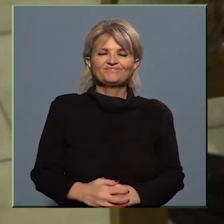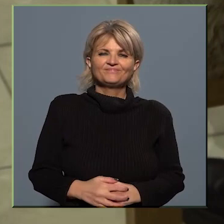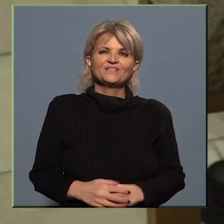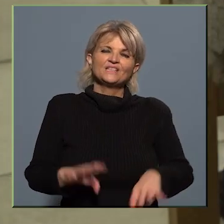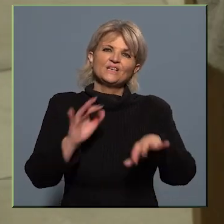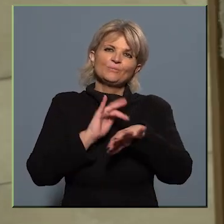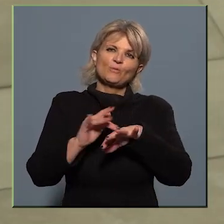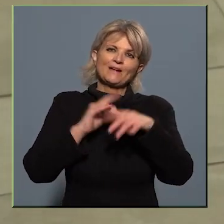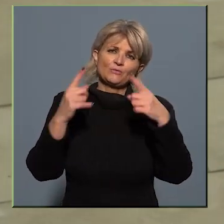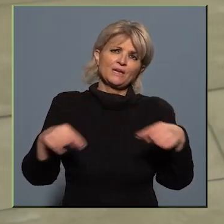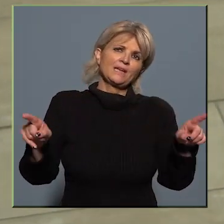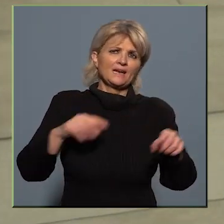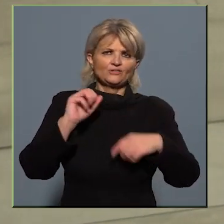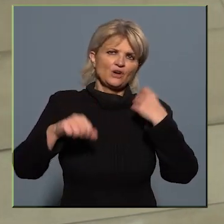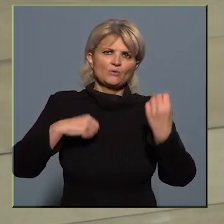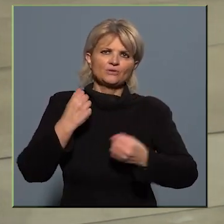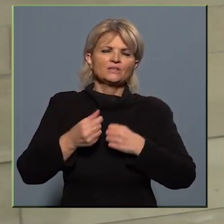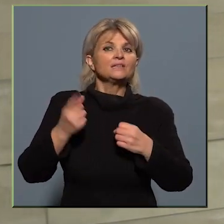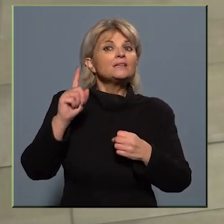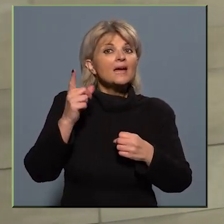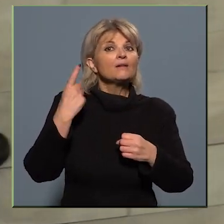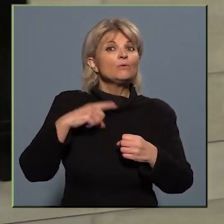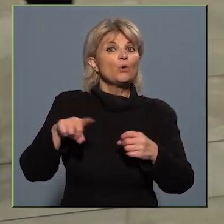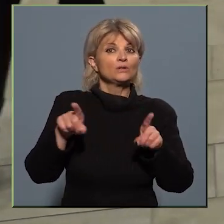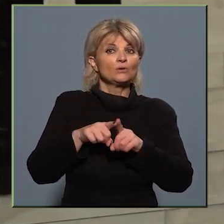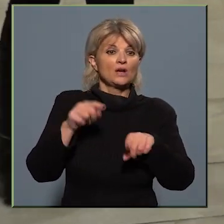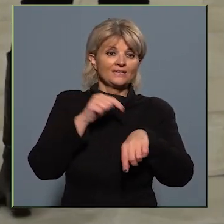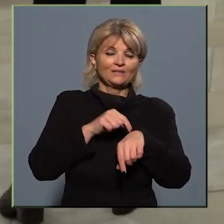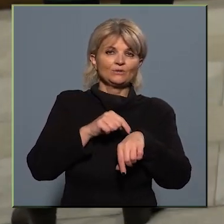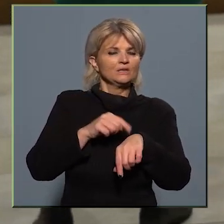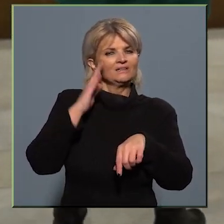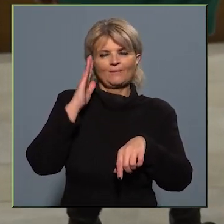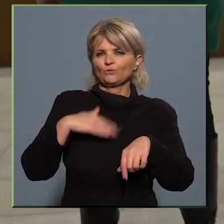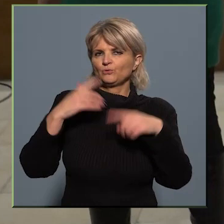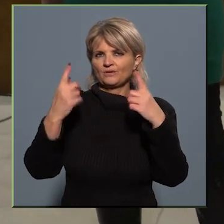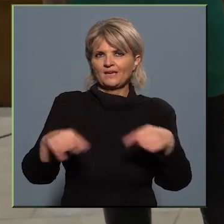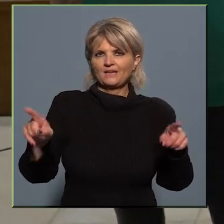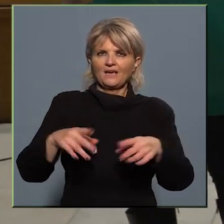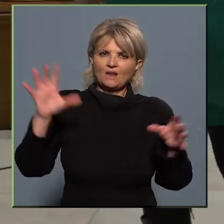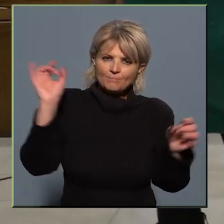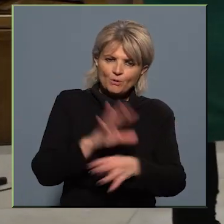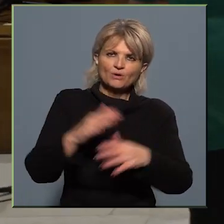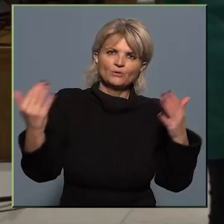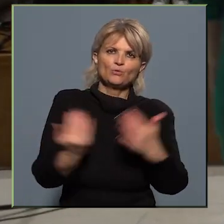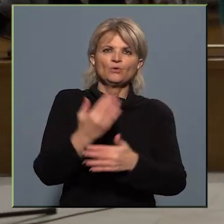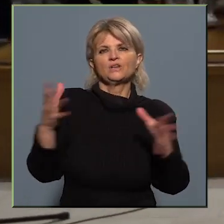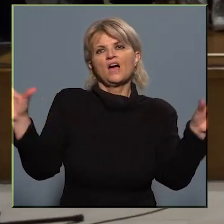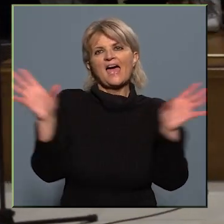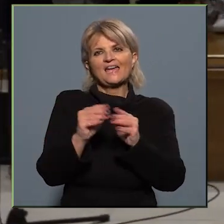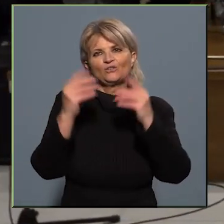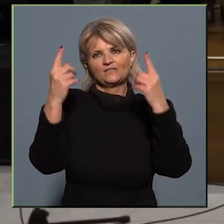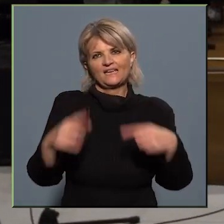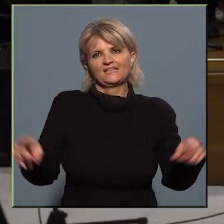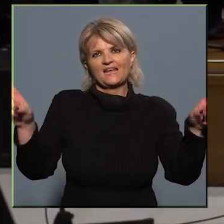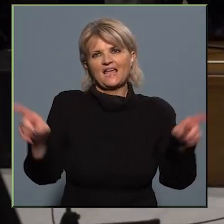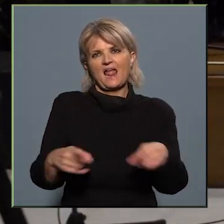szinten tartani az éneklés, de volt, amikor ugye egyáltalán nem lehetett énekelni sem, úgyhogy nagyon boldogok voltunk, hogy újra összeállhatunk, és újra ennyien